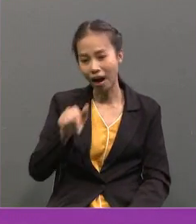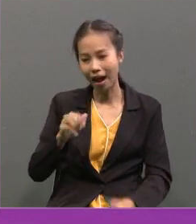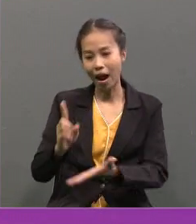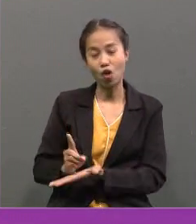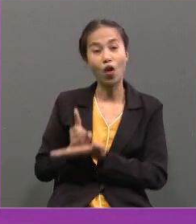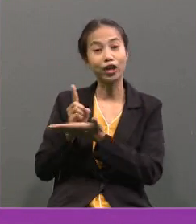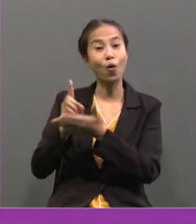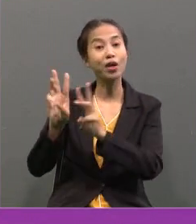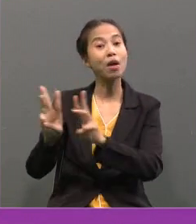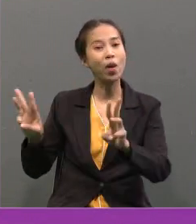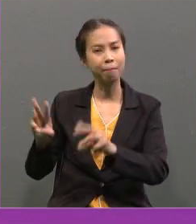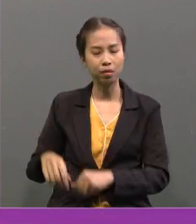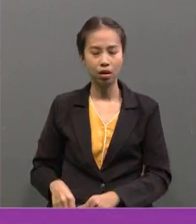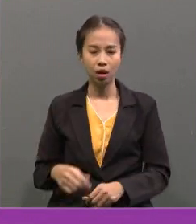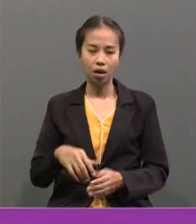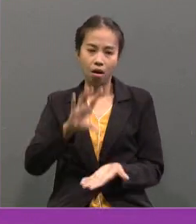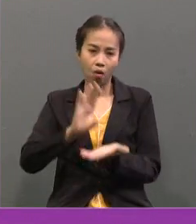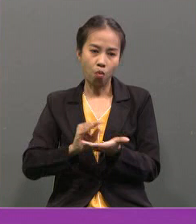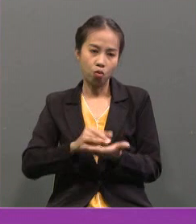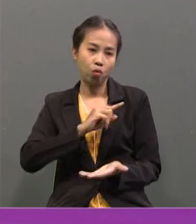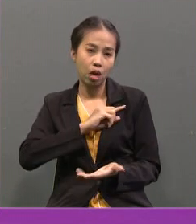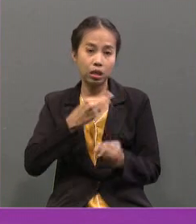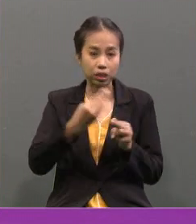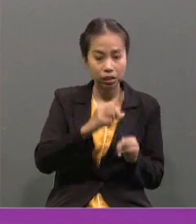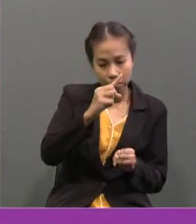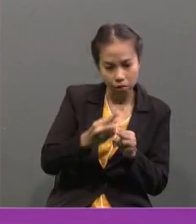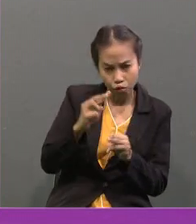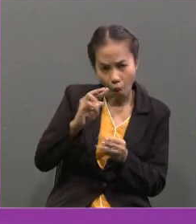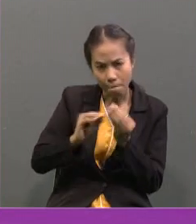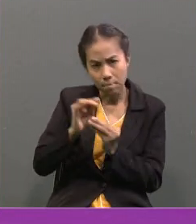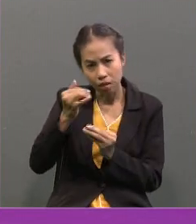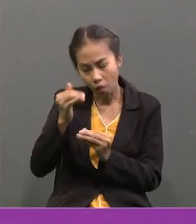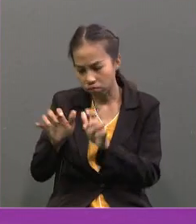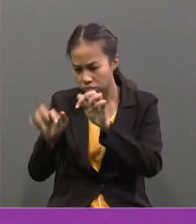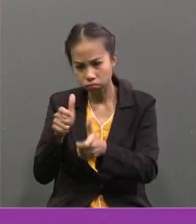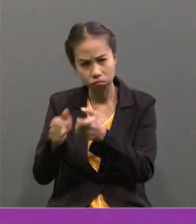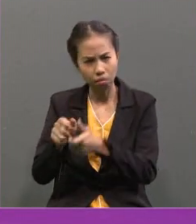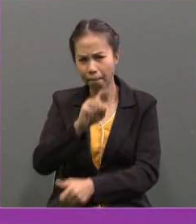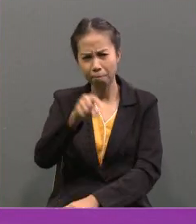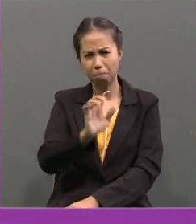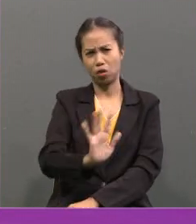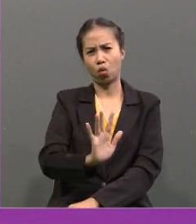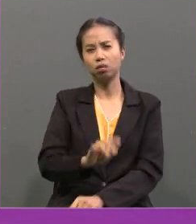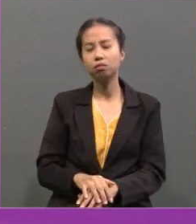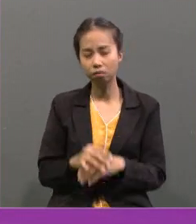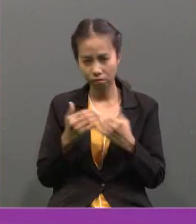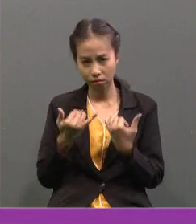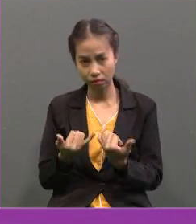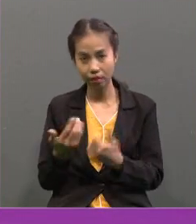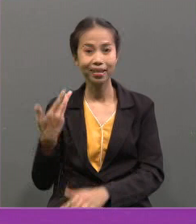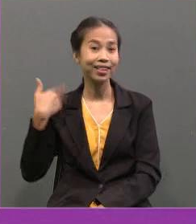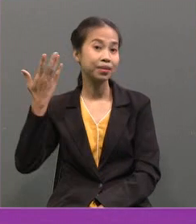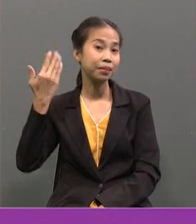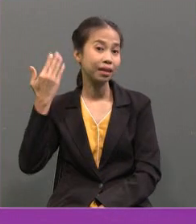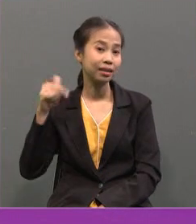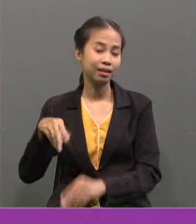โทรศัพท์นะคหรือว่าอาจจะเป็นข้อมูลส่วนตัวหมายเลขบัตประชาชนอันนี้ลองเข้าไปดูในส่วนของกระทรวงวัฒนธรรมหรือว่ากรุงเทพมหานครหรือเมื่อ